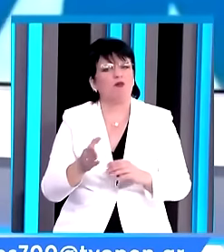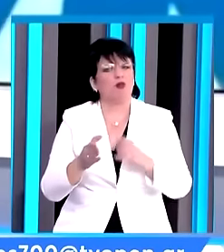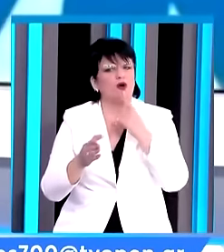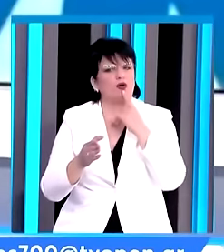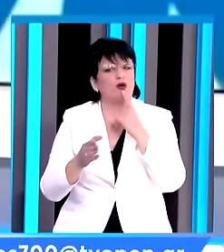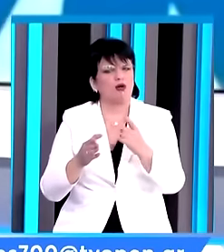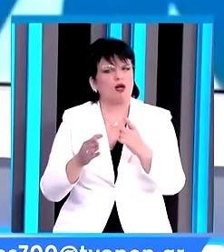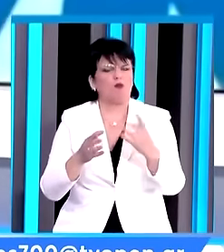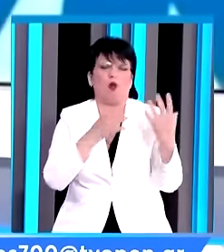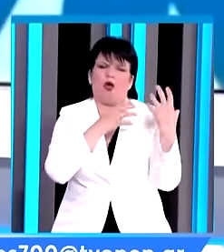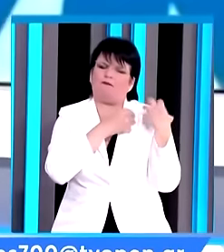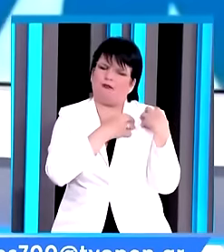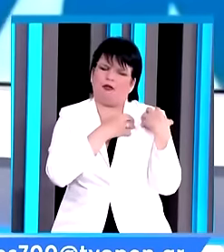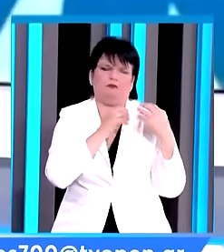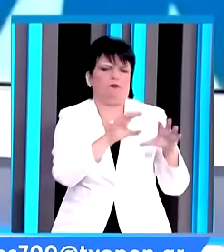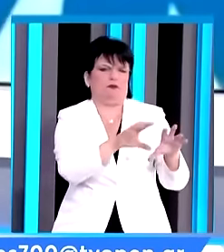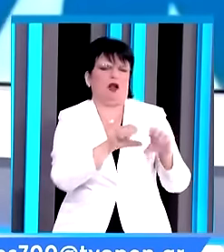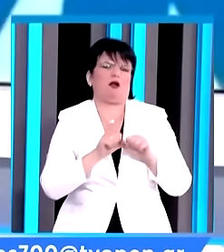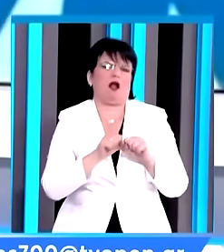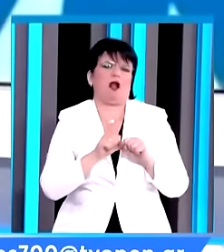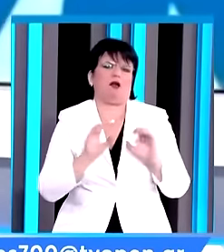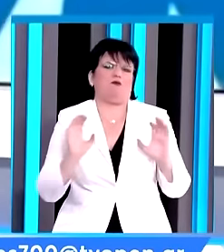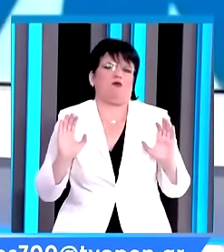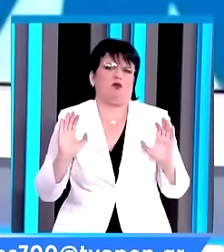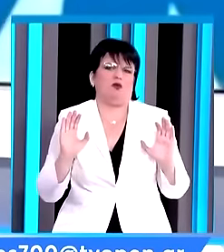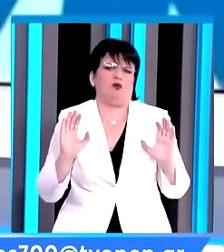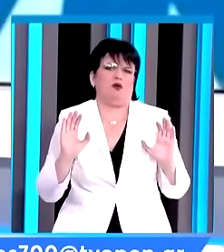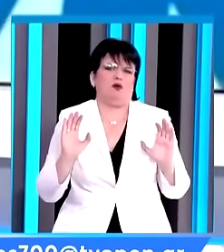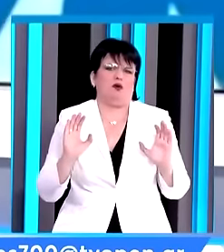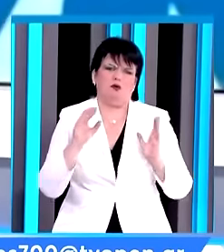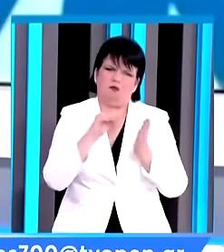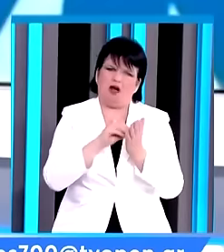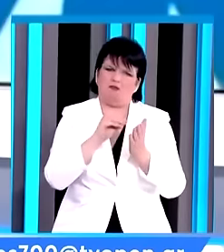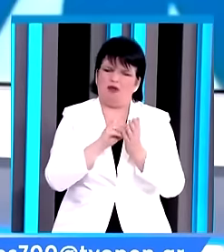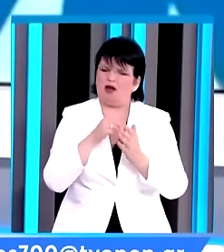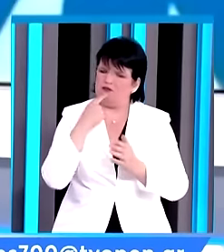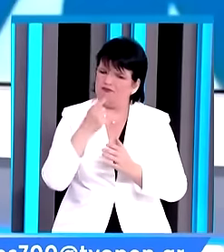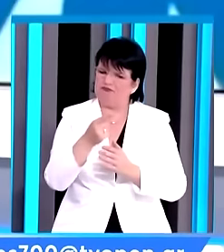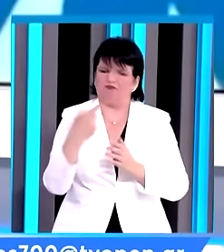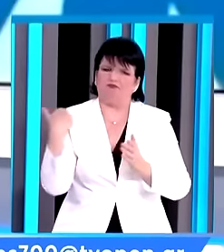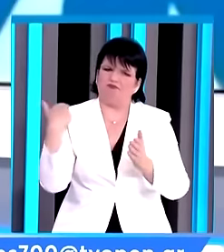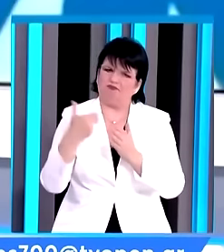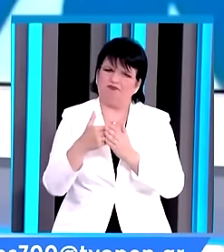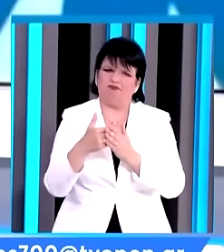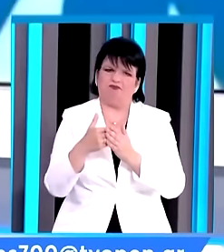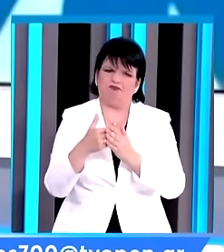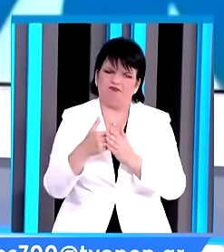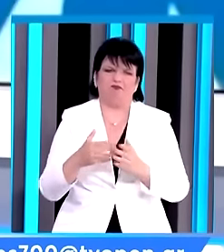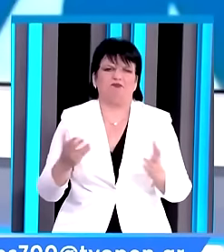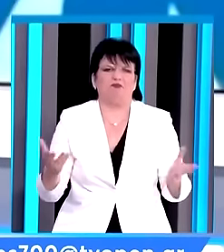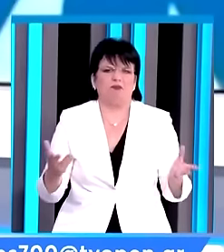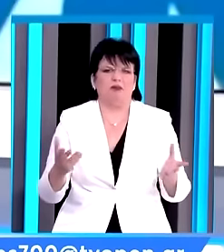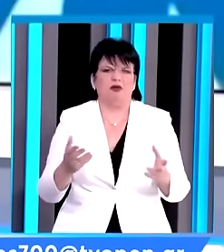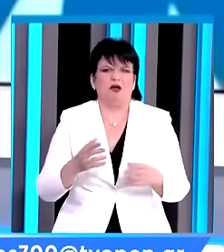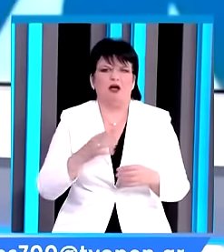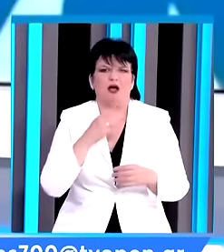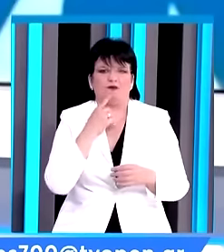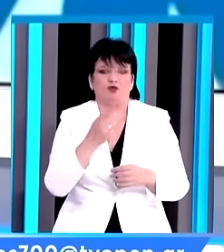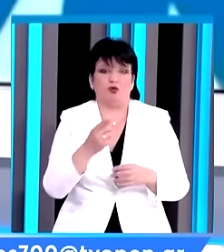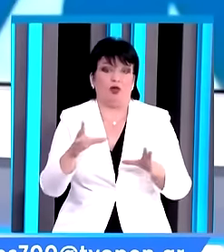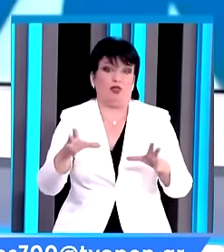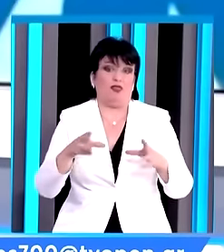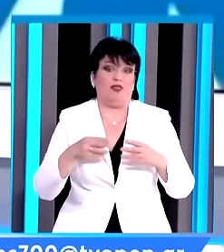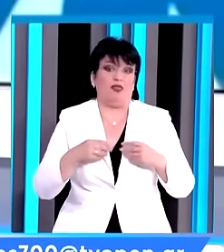εγώ μπορώ να δεχτώ τις ευθύνες μας. Τις έχω αναλάβει εξάλλου για τα ζητήματα της κατάστασης εδώ. Αυτό το οποίο δεν